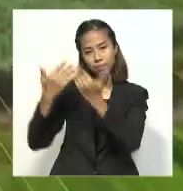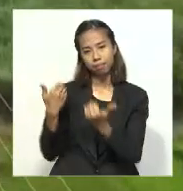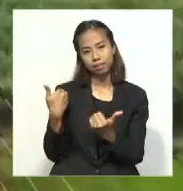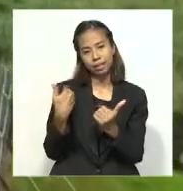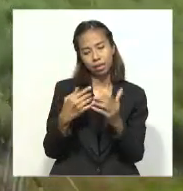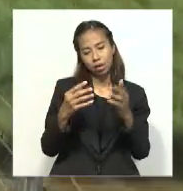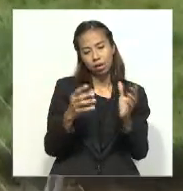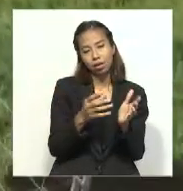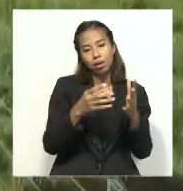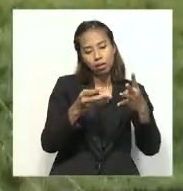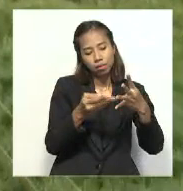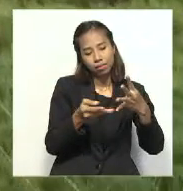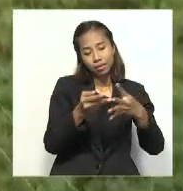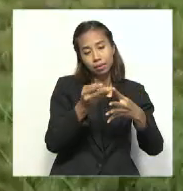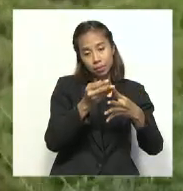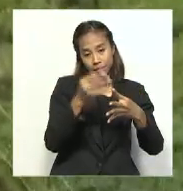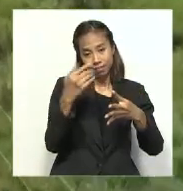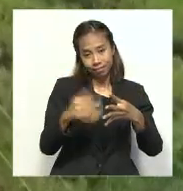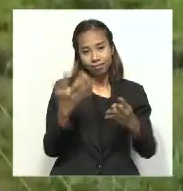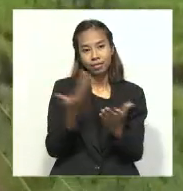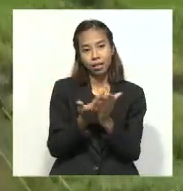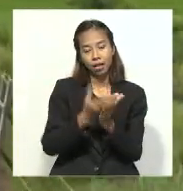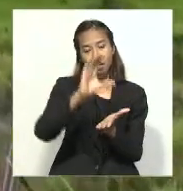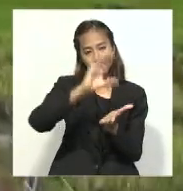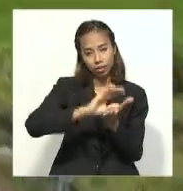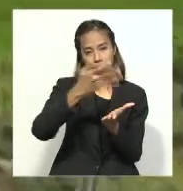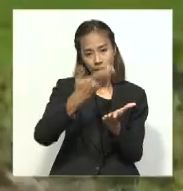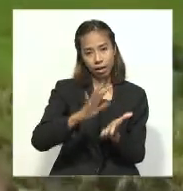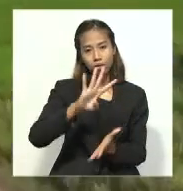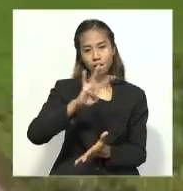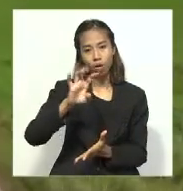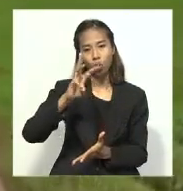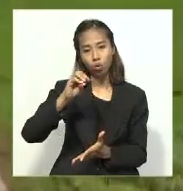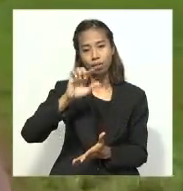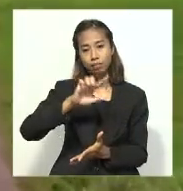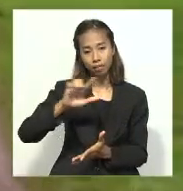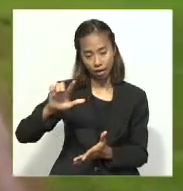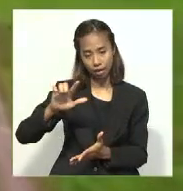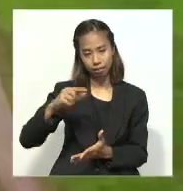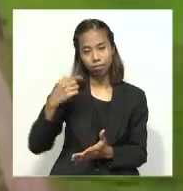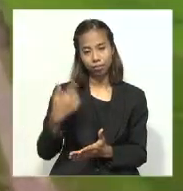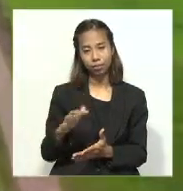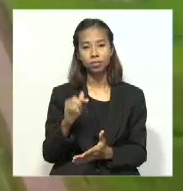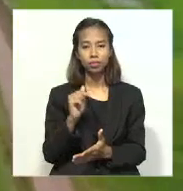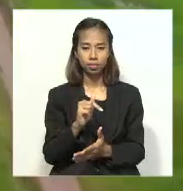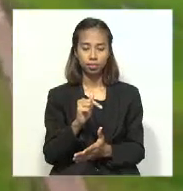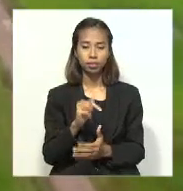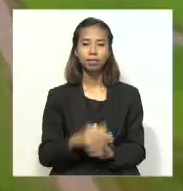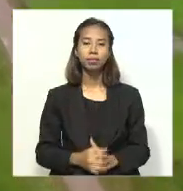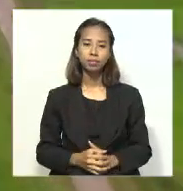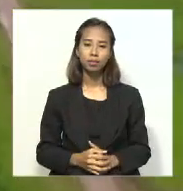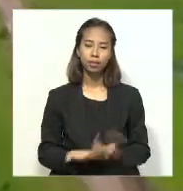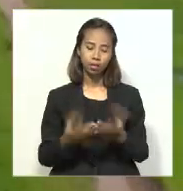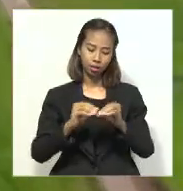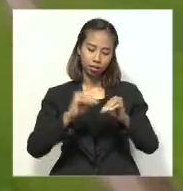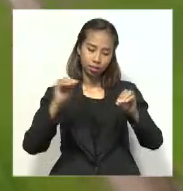ระยะได้รับการอนุมัติงบประมาณแล้ว460ล้านบาทในเส้นทางซับอีลุมซับตะแบกระ